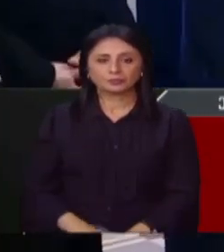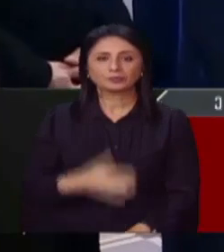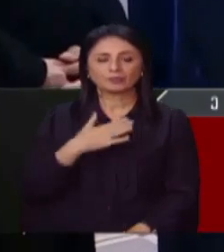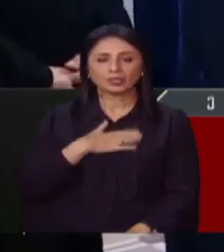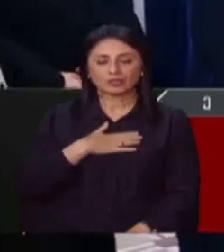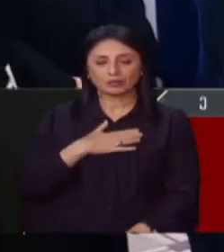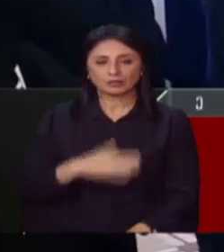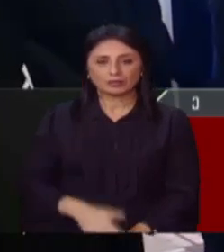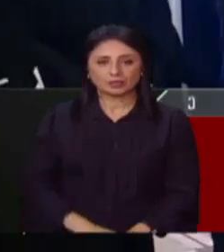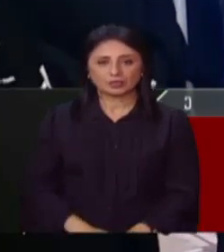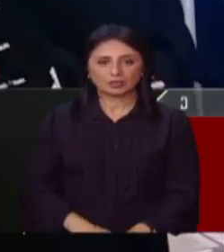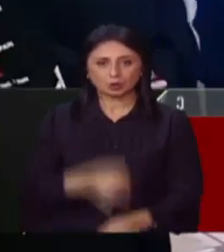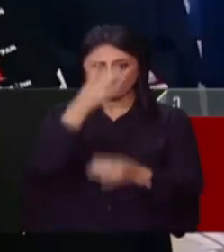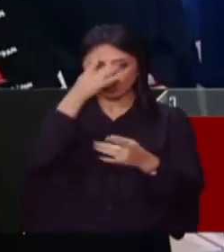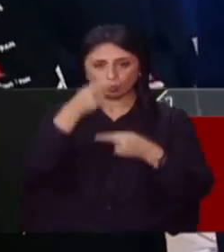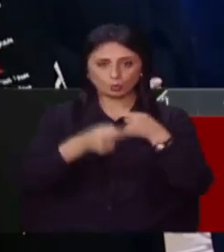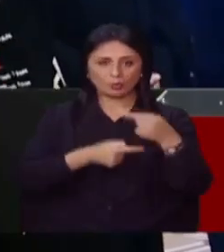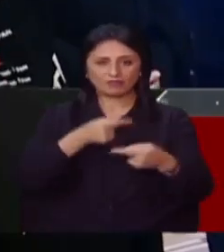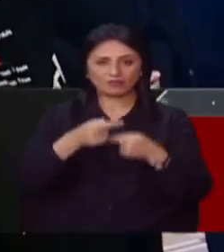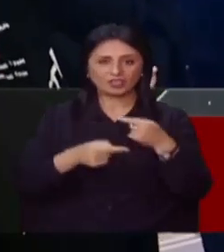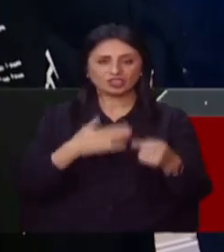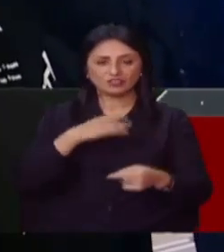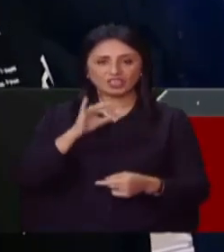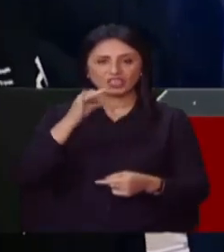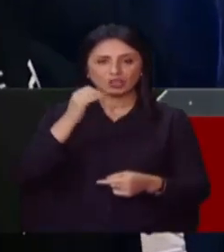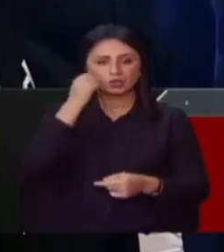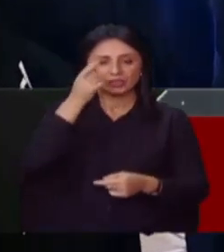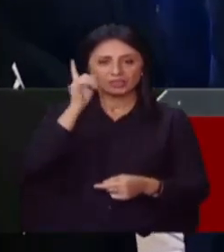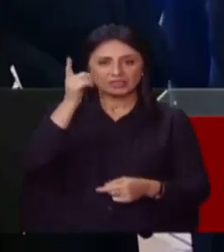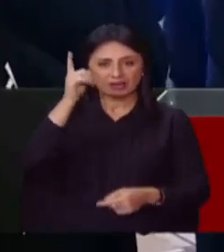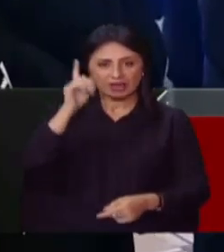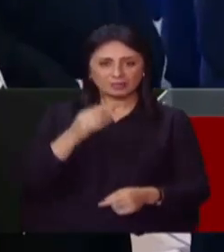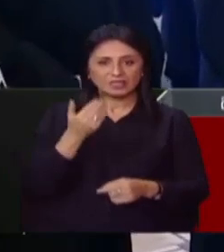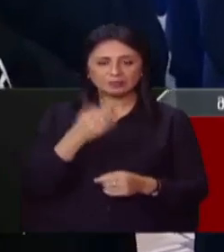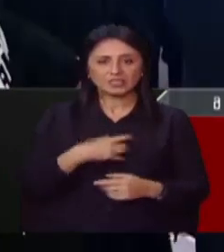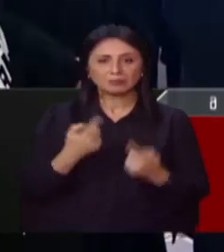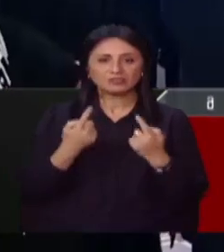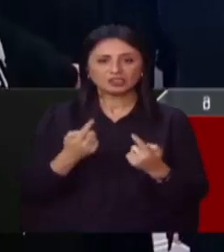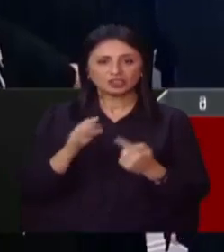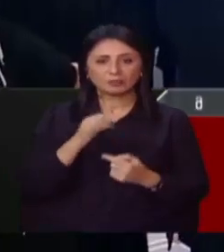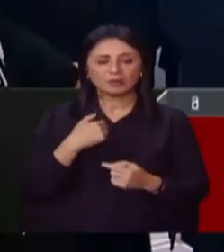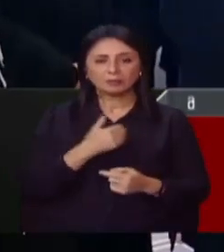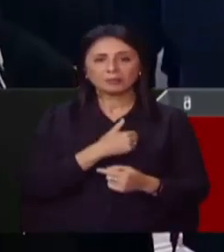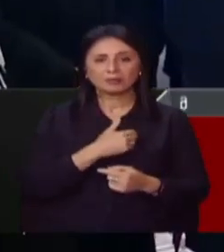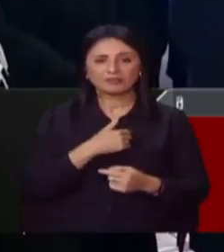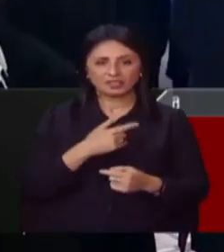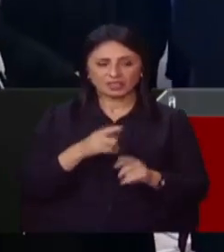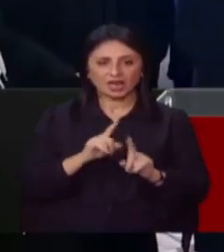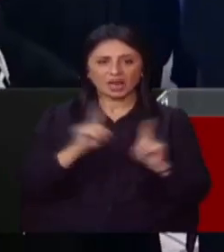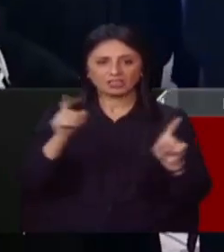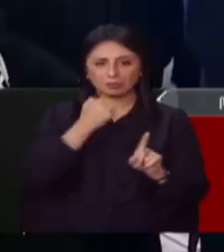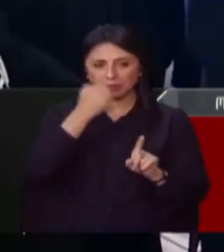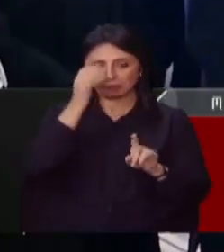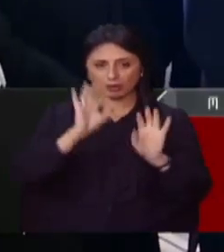ces, Culturul მემკვიდრეობაზე, ჩვენი ისტორიული სიძველეებს, მის მნიშვნელობას. Მე მინდა განსაკუთრებით